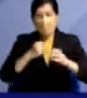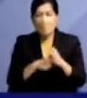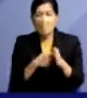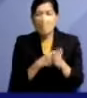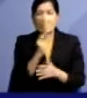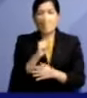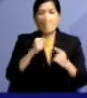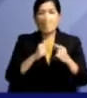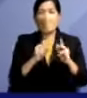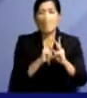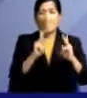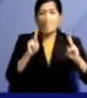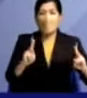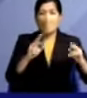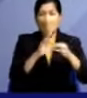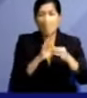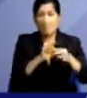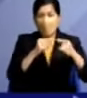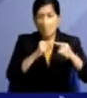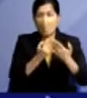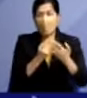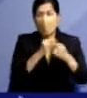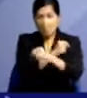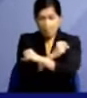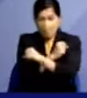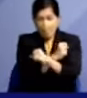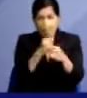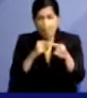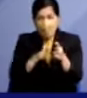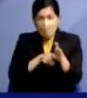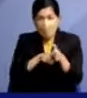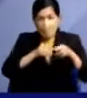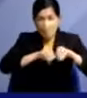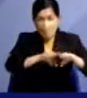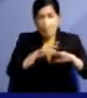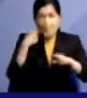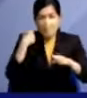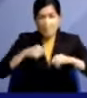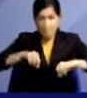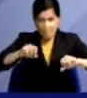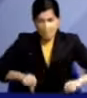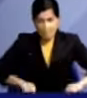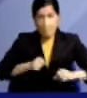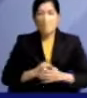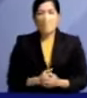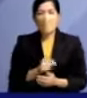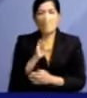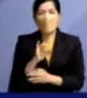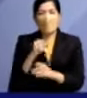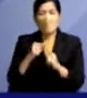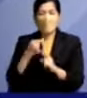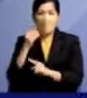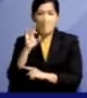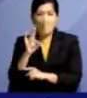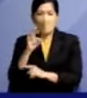จากมติที่ประชุมคณะกรรมการโรคติดต่อจังหวัดนครสวรรค์ครั้งที่26ในปี2564เนี่ยนะครับเมื่อวันที่8กรกฎาค